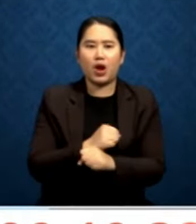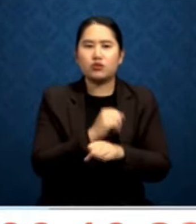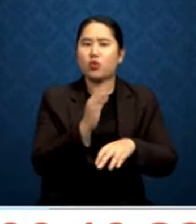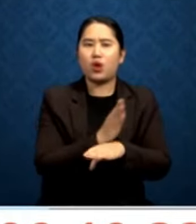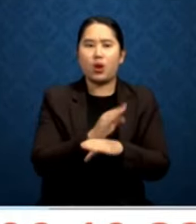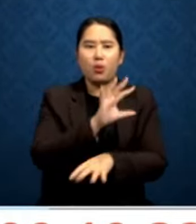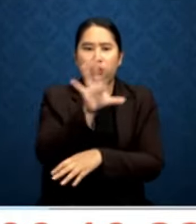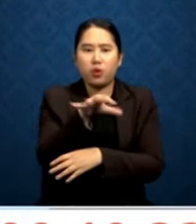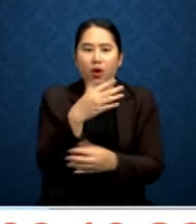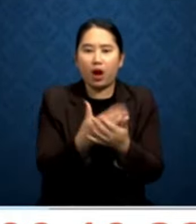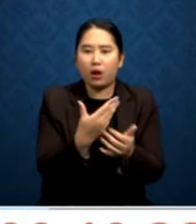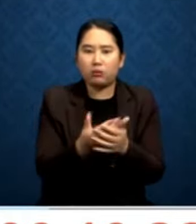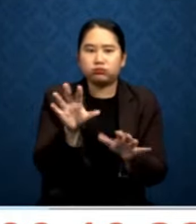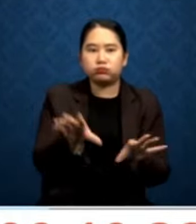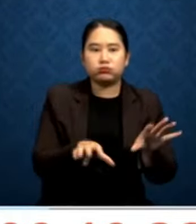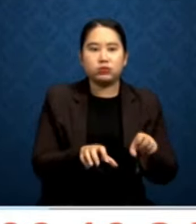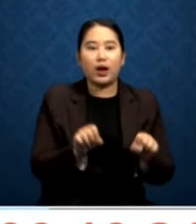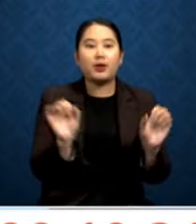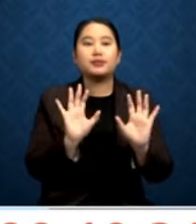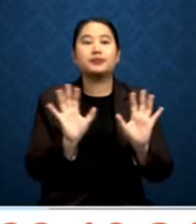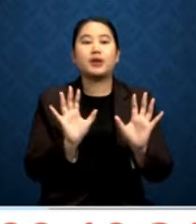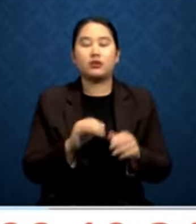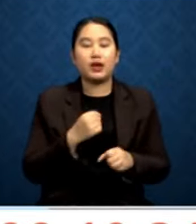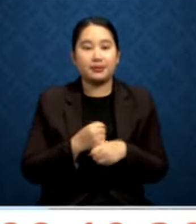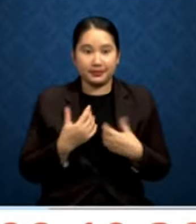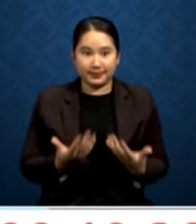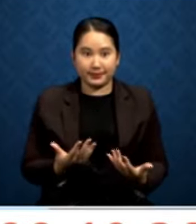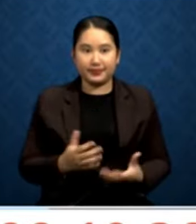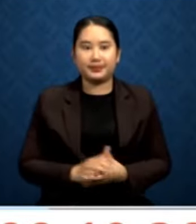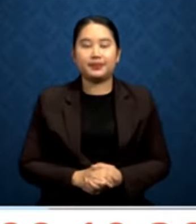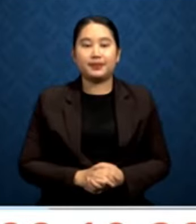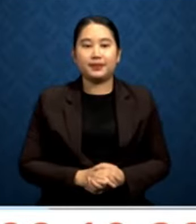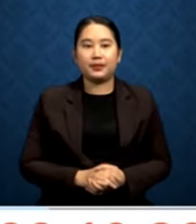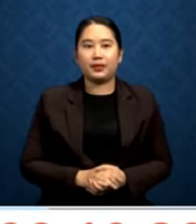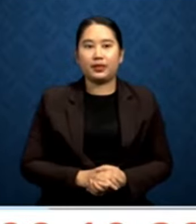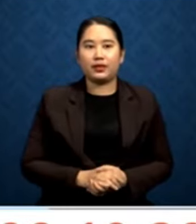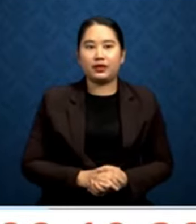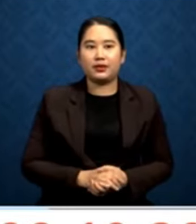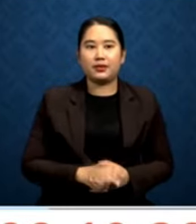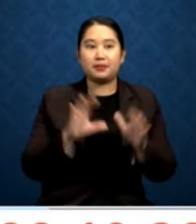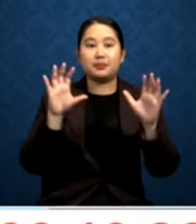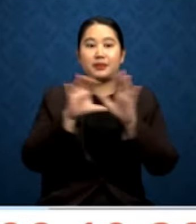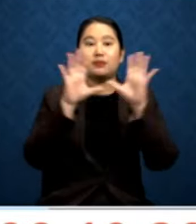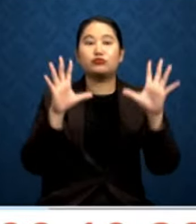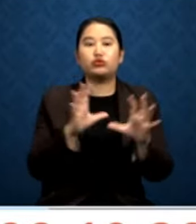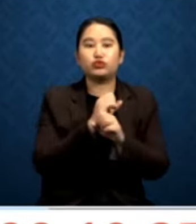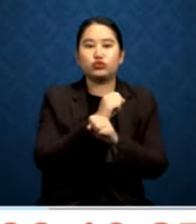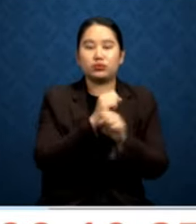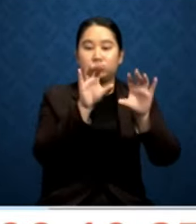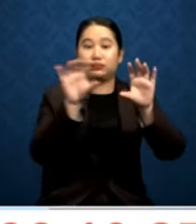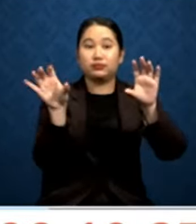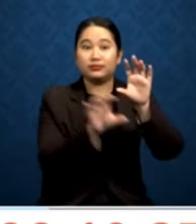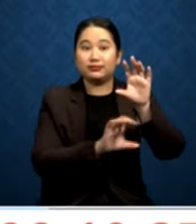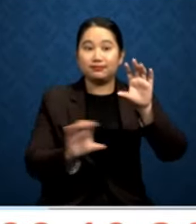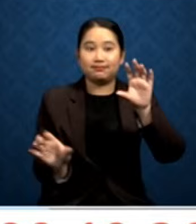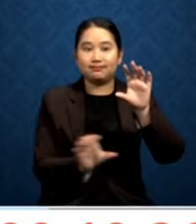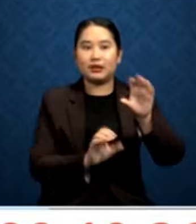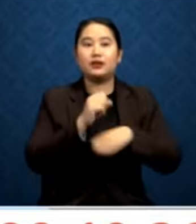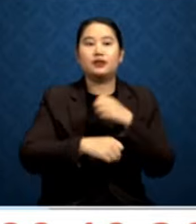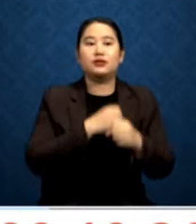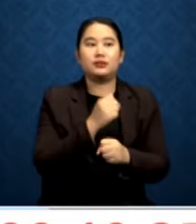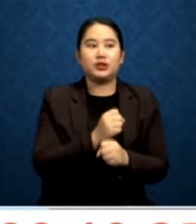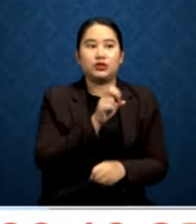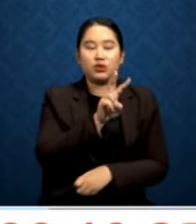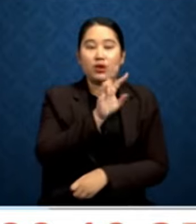ลวงประชาชนขึ้มาได้อยางไร suggest thatผม อัี้ผมถ่ายใหเหภาพรวมว่า ตั้งแต่ปี 25